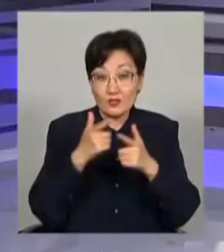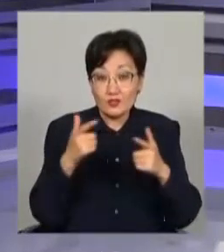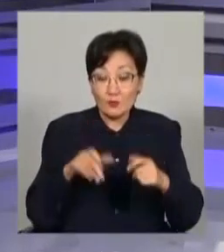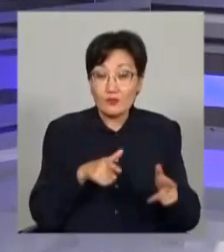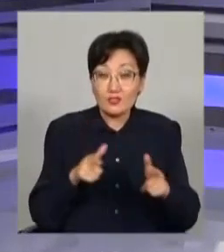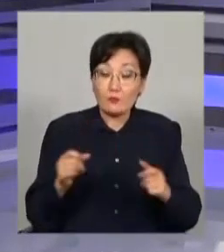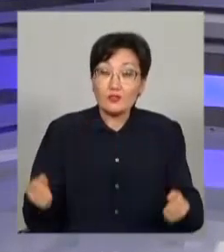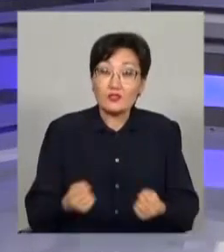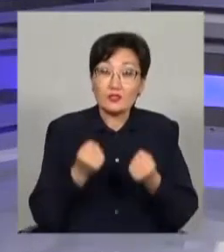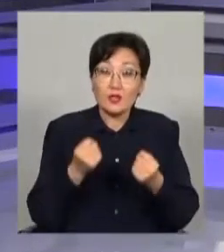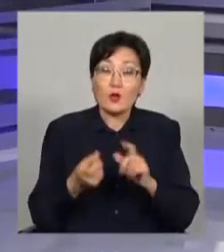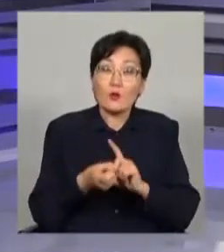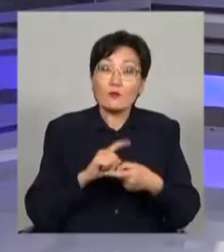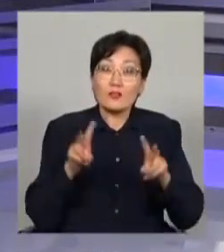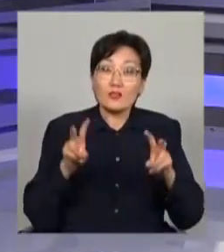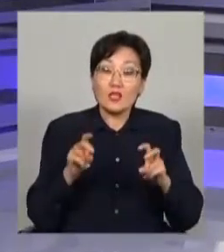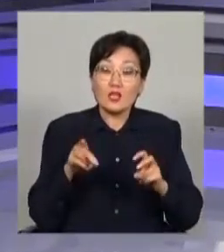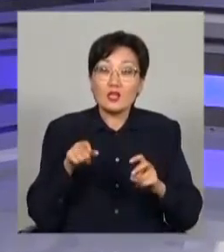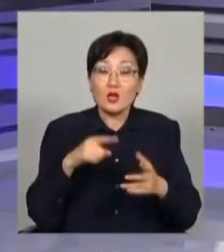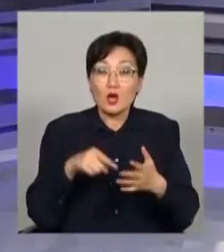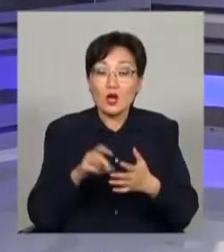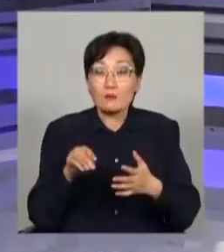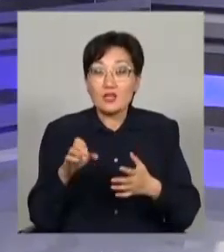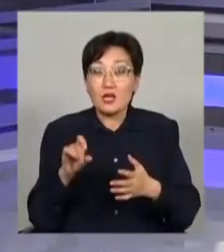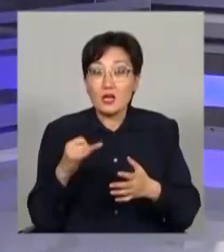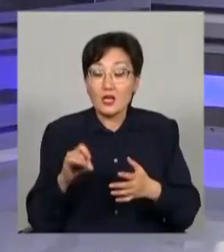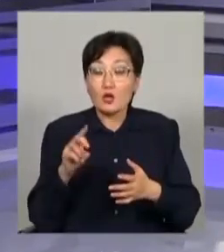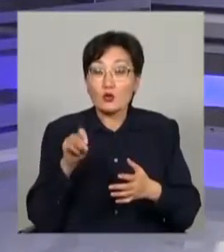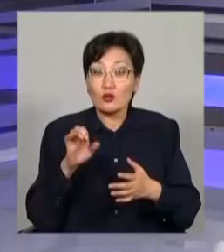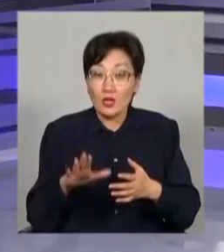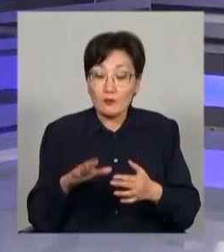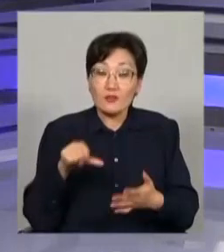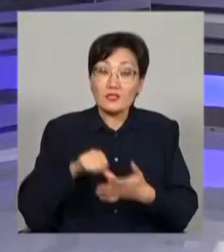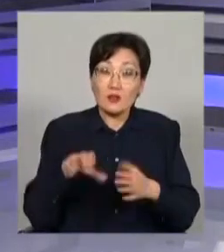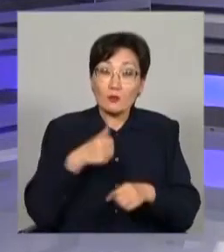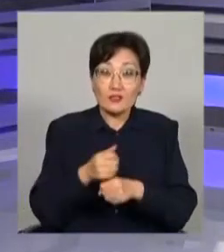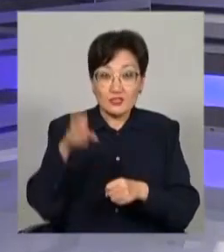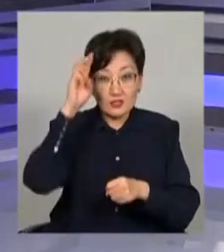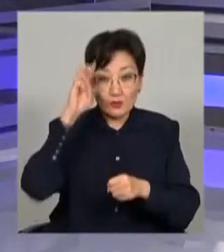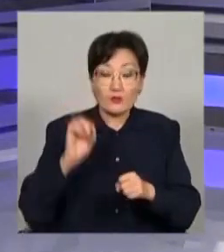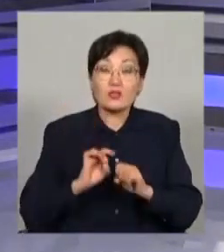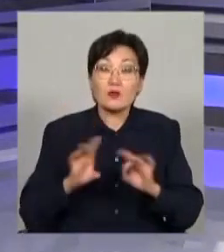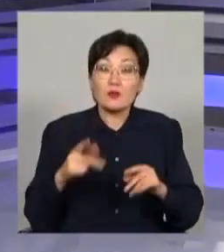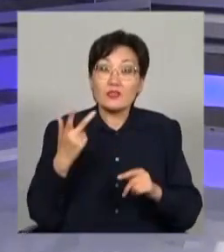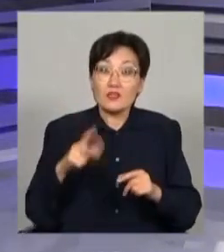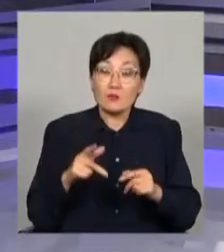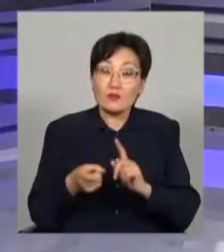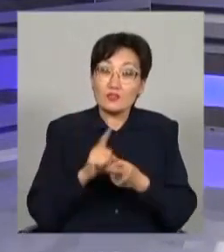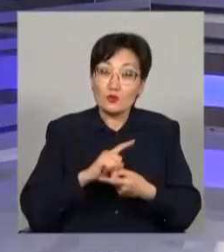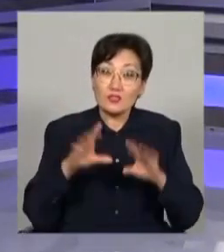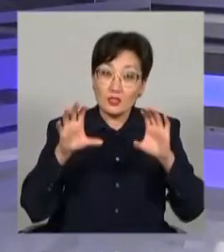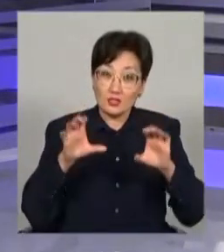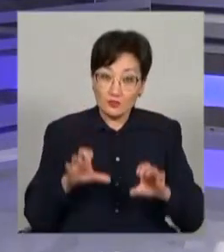готов поддержать переименование города капшагай в кунаев ходе выступления глава государства анонсировал 30 изменений в